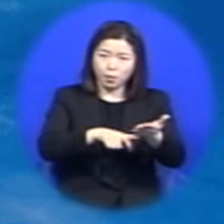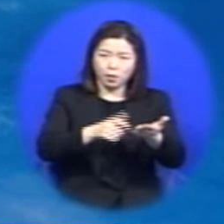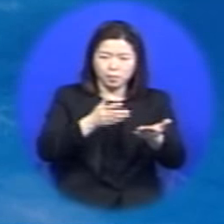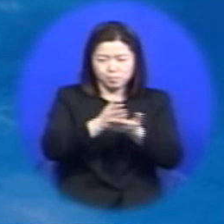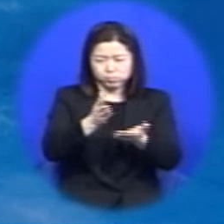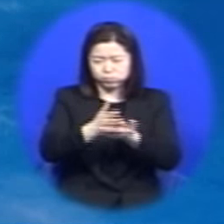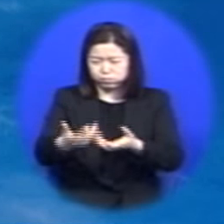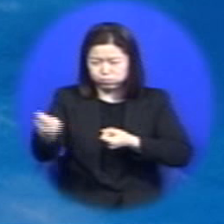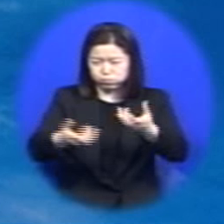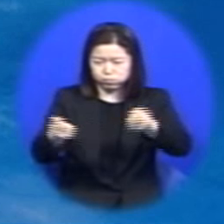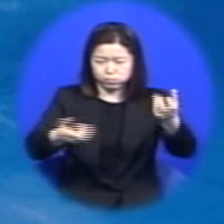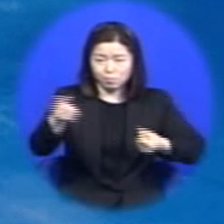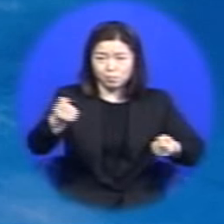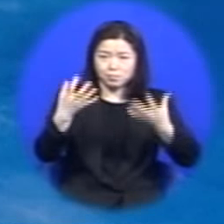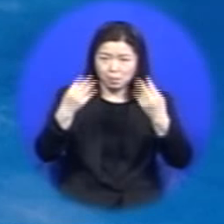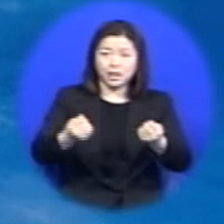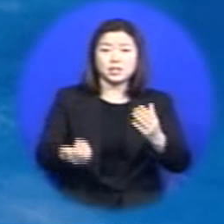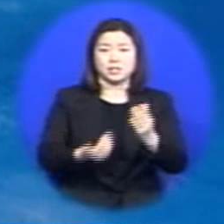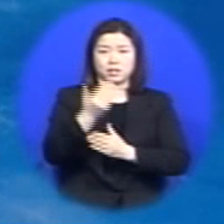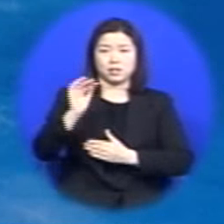갈라진 겁니다.